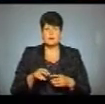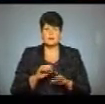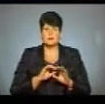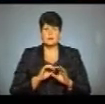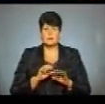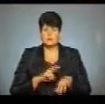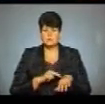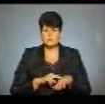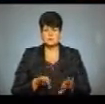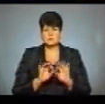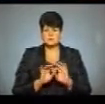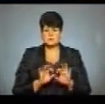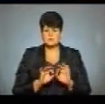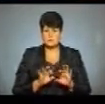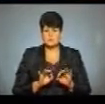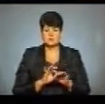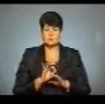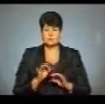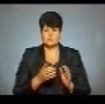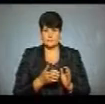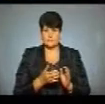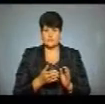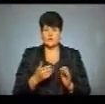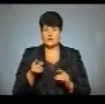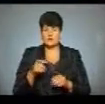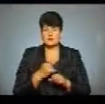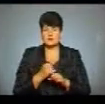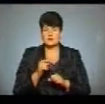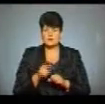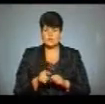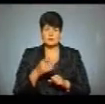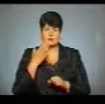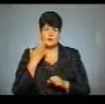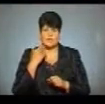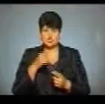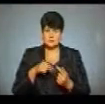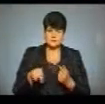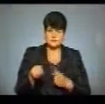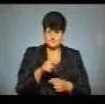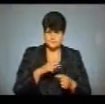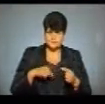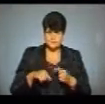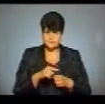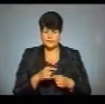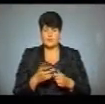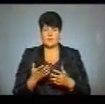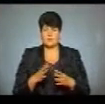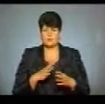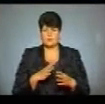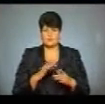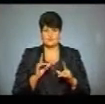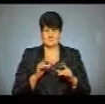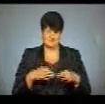Катерина Басалига прокоментувала проект так. Його зробили для того, щоб розвантажити кільце, для того, щоб легше було